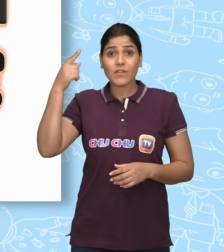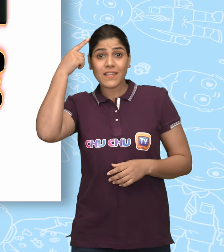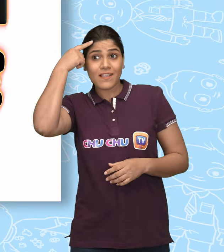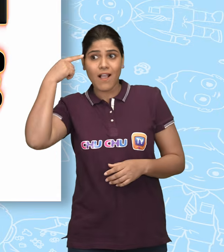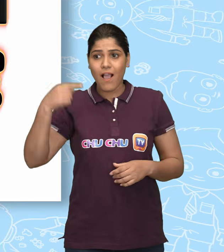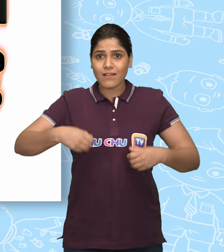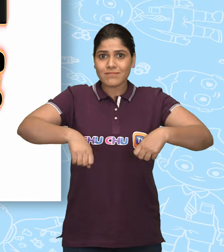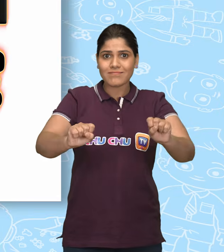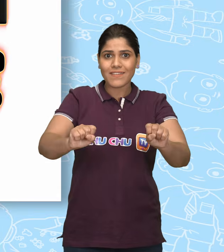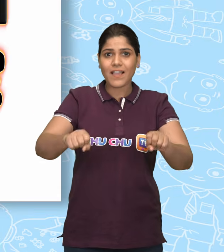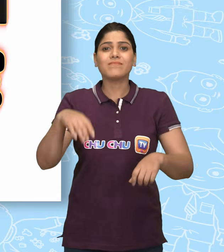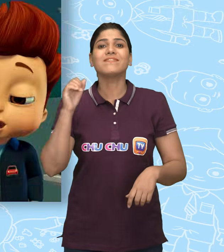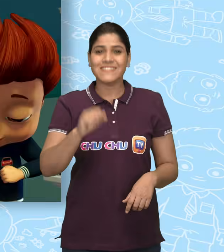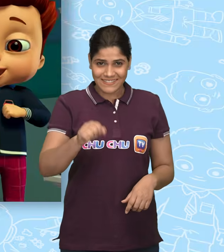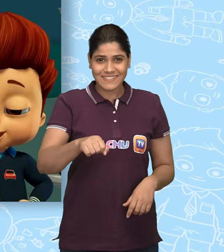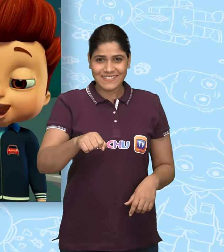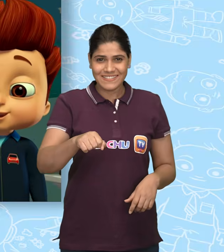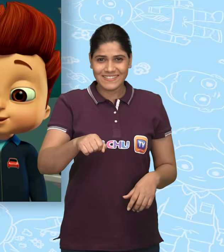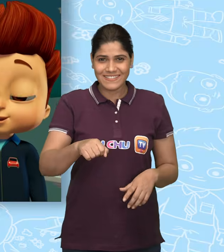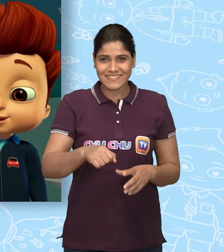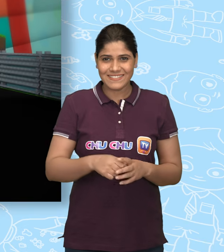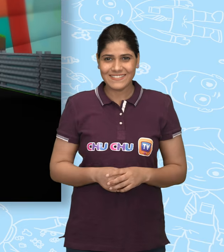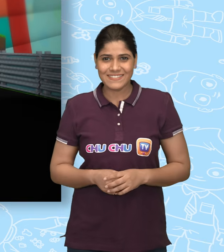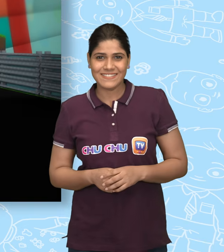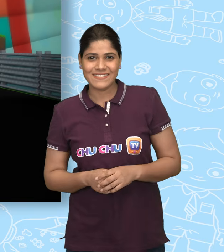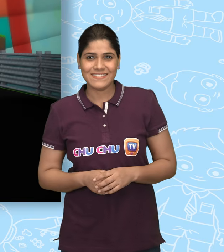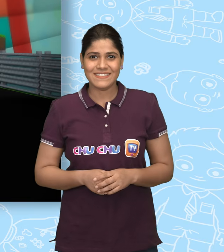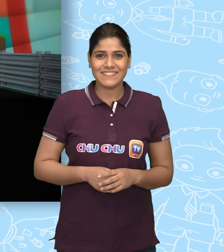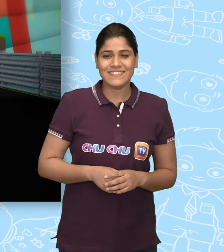ये तो है एक काली बाइक। हाँ।